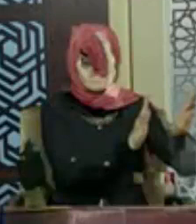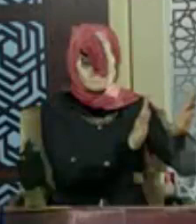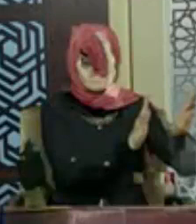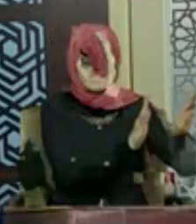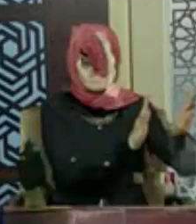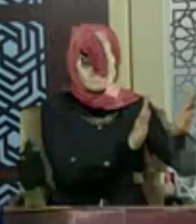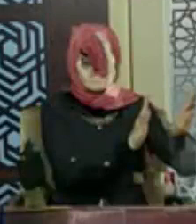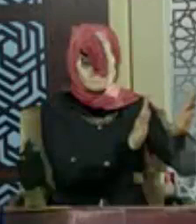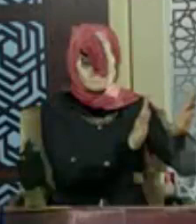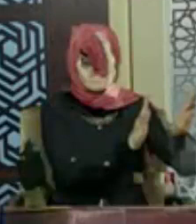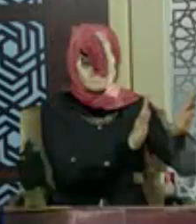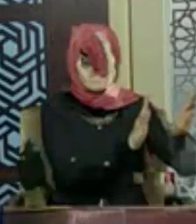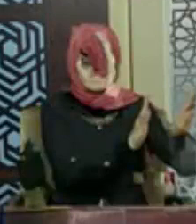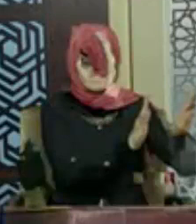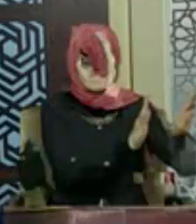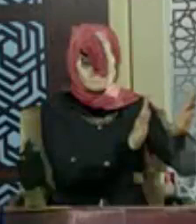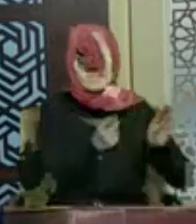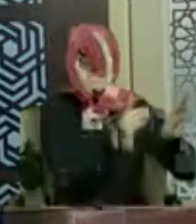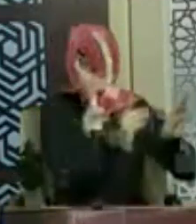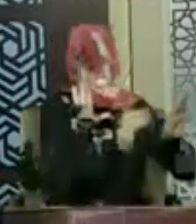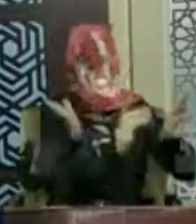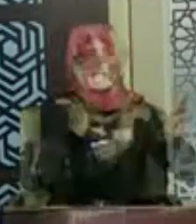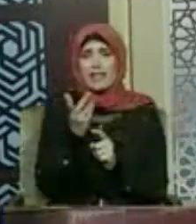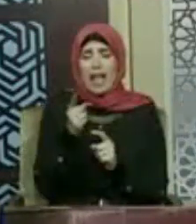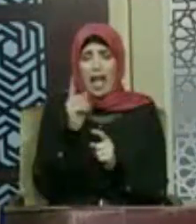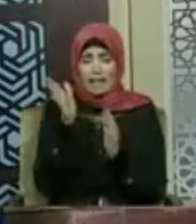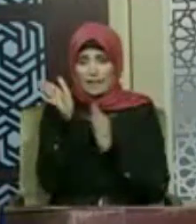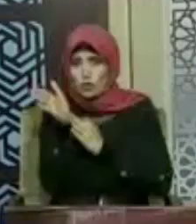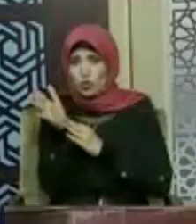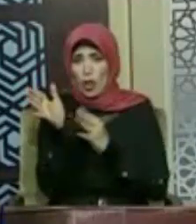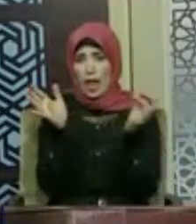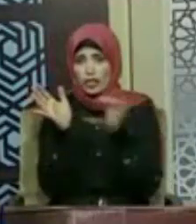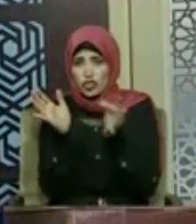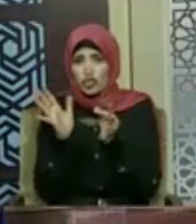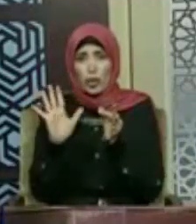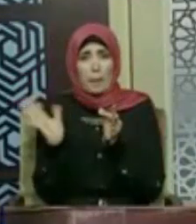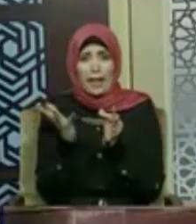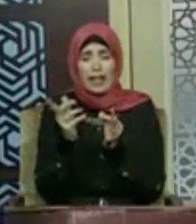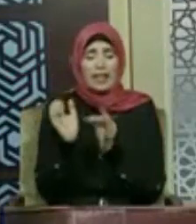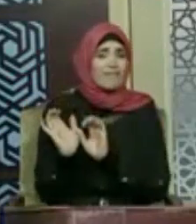وتأويل الجاهلين وتحريف الغالين.